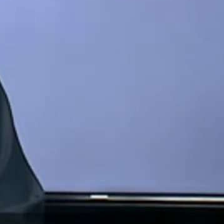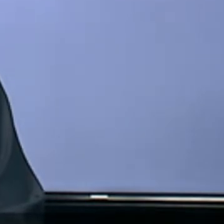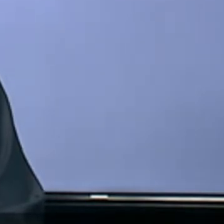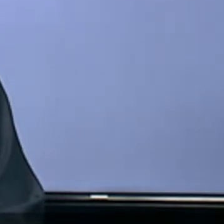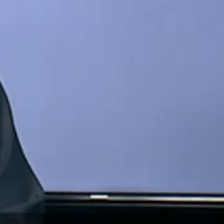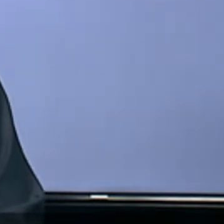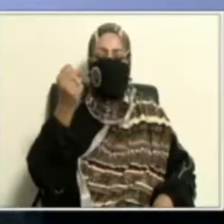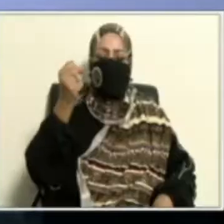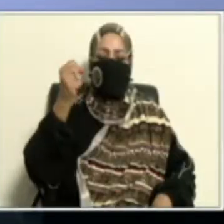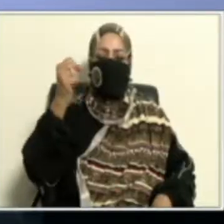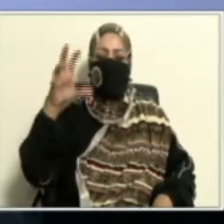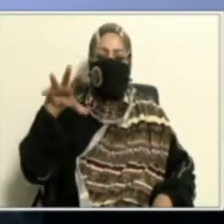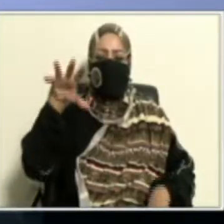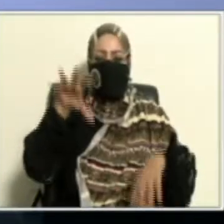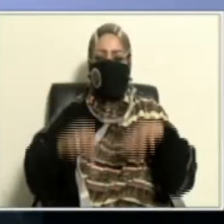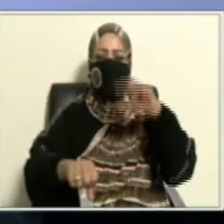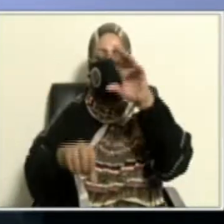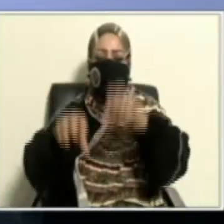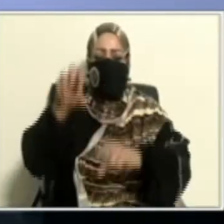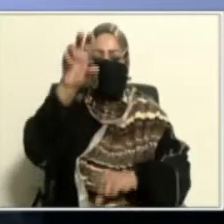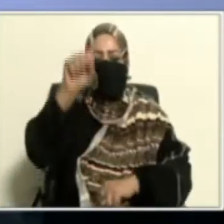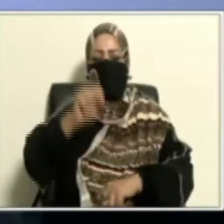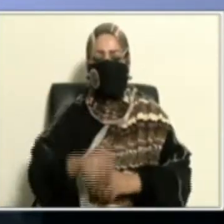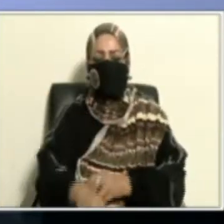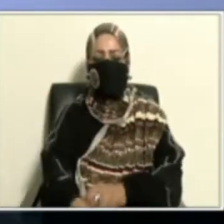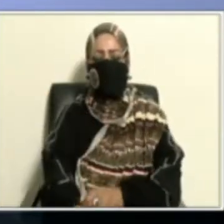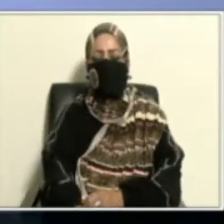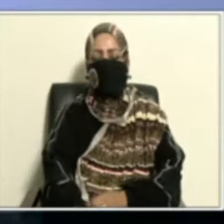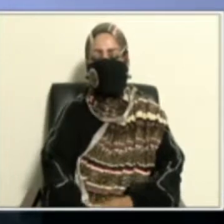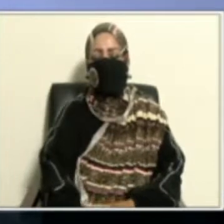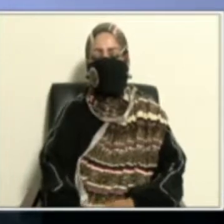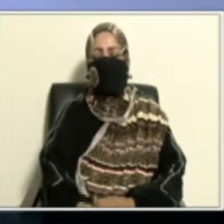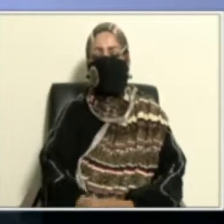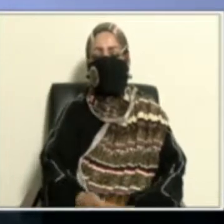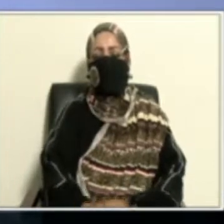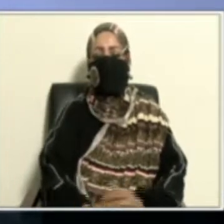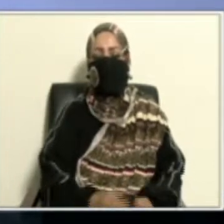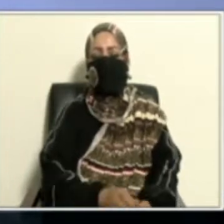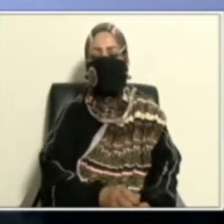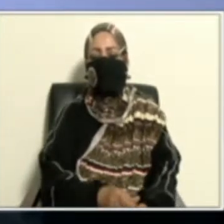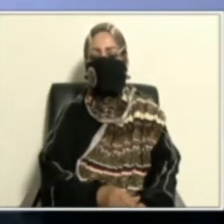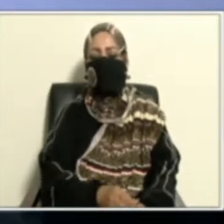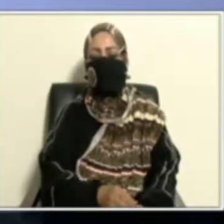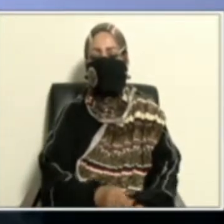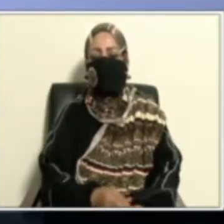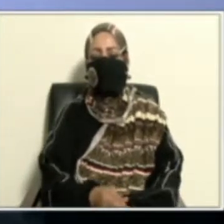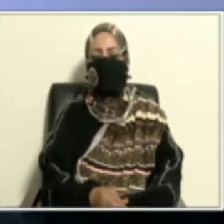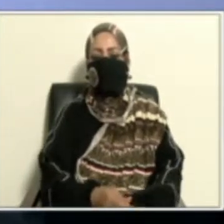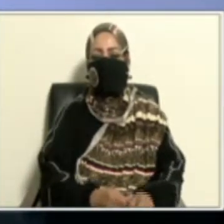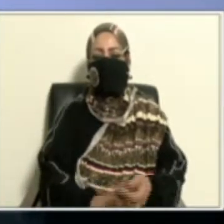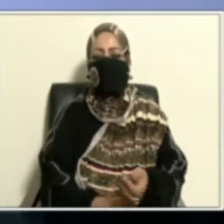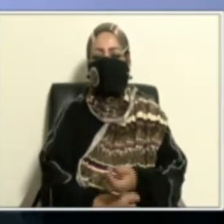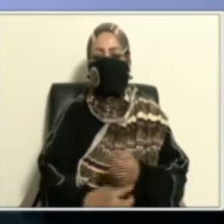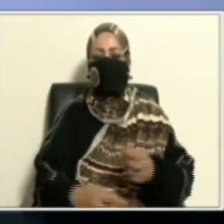150 ولا 200 جنيه. فاتحين فيه، هم فاتحين يبيعوا فيه.